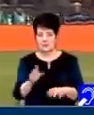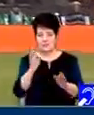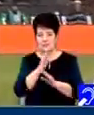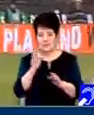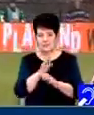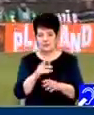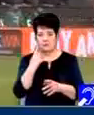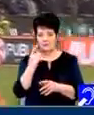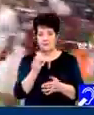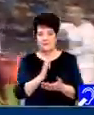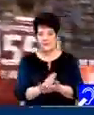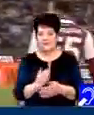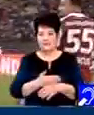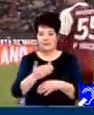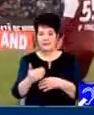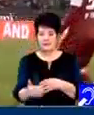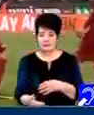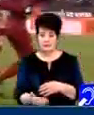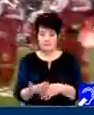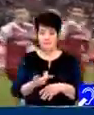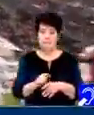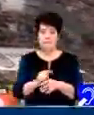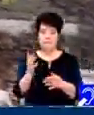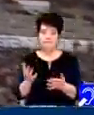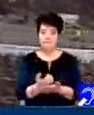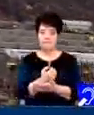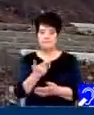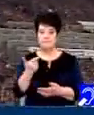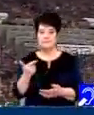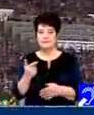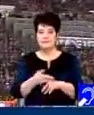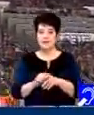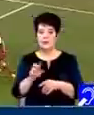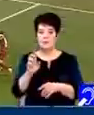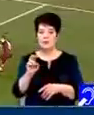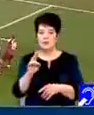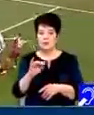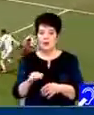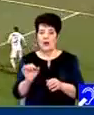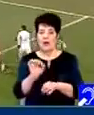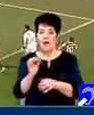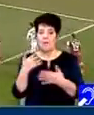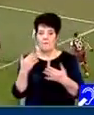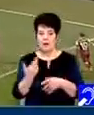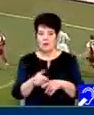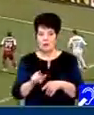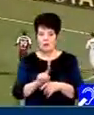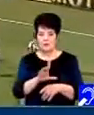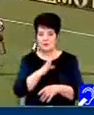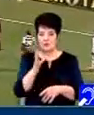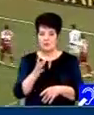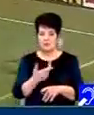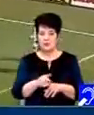Replica FCSB-ului nu a întârziat și transversala le-a salvat pe gazde la torpila lui Budescu. La pauză, Dica a mizat totul pe cei